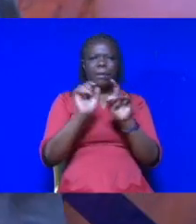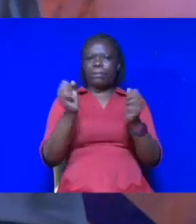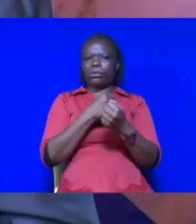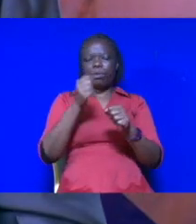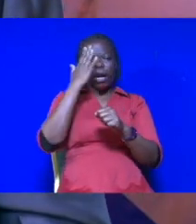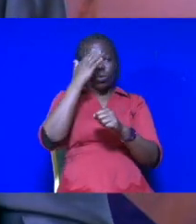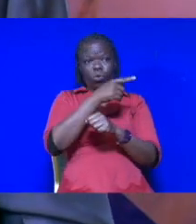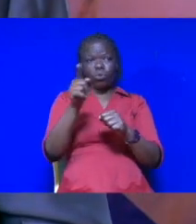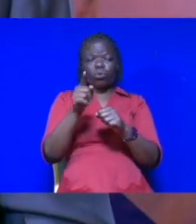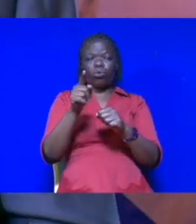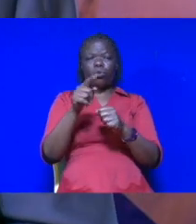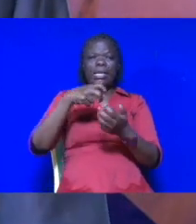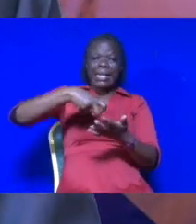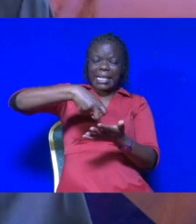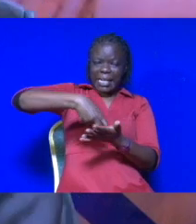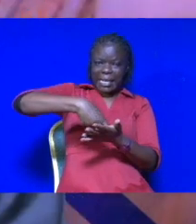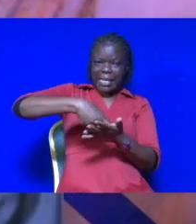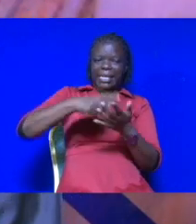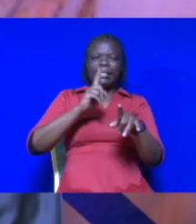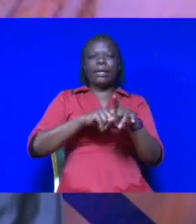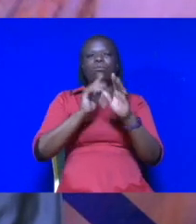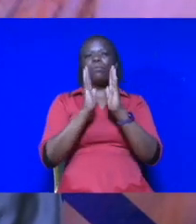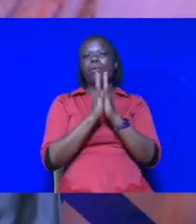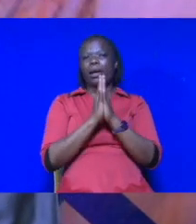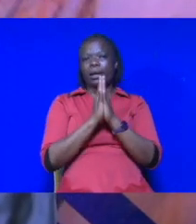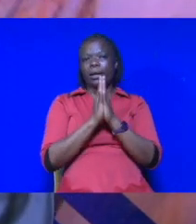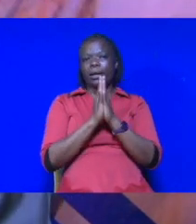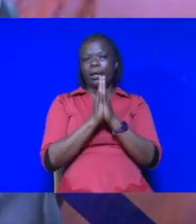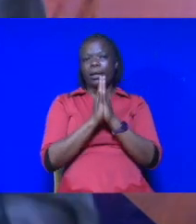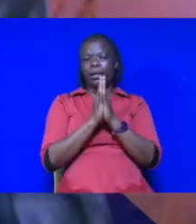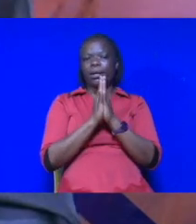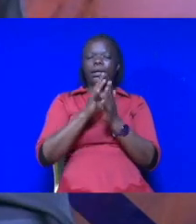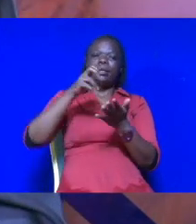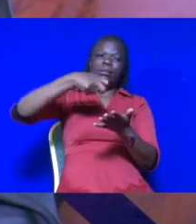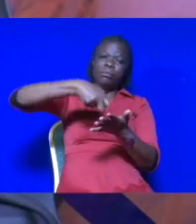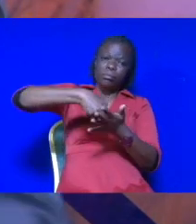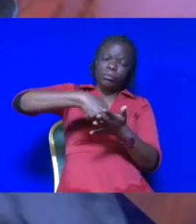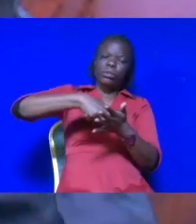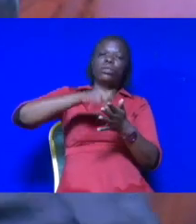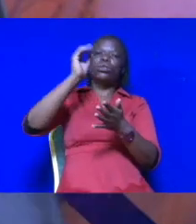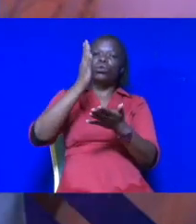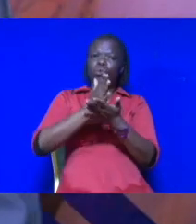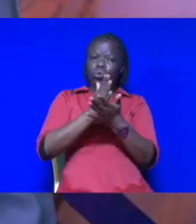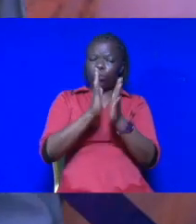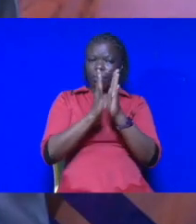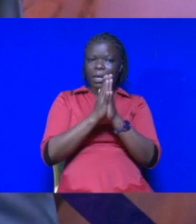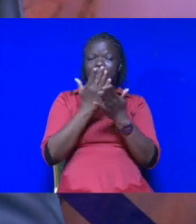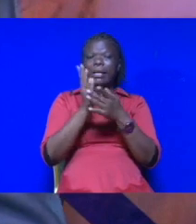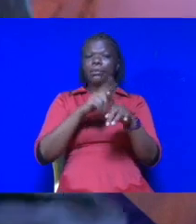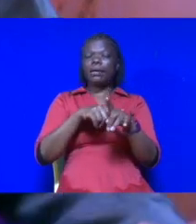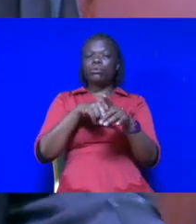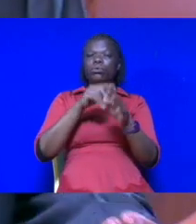tunapiga magoti. Tunapiga magoti tunapoomba. Tunapiga magoti tunapoomba. Wakati mwingine unaomba ukiwa